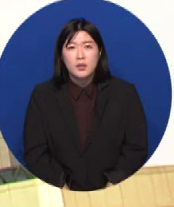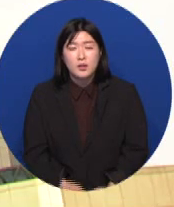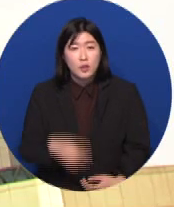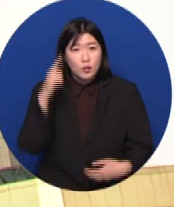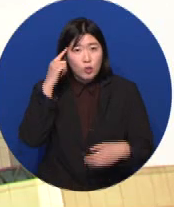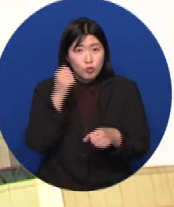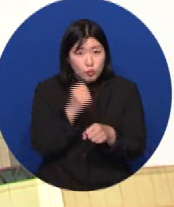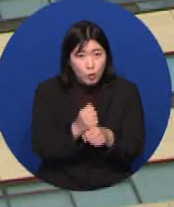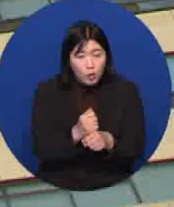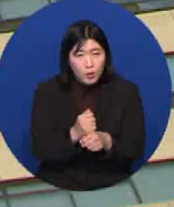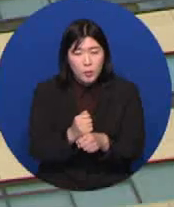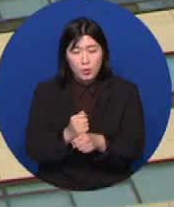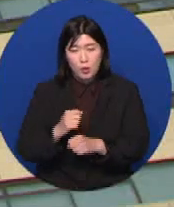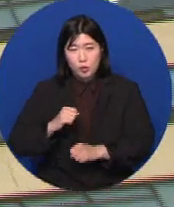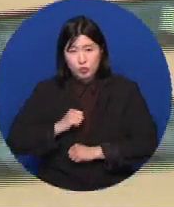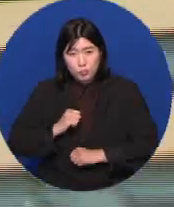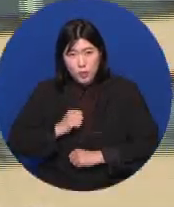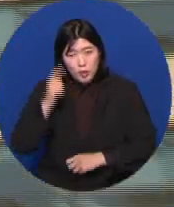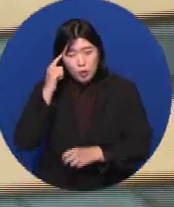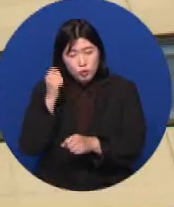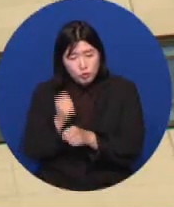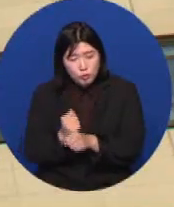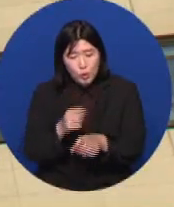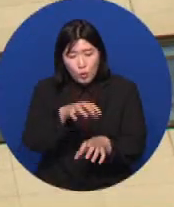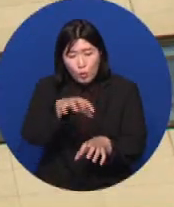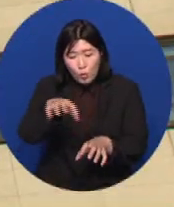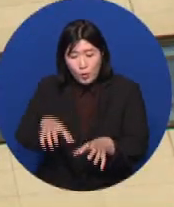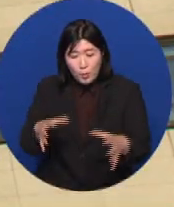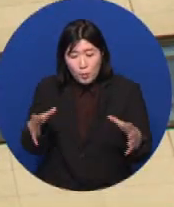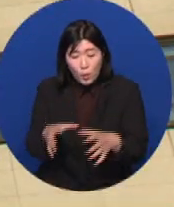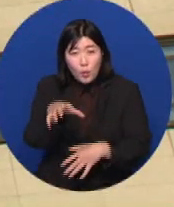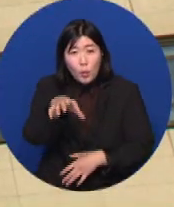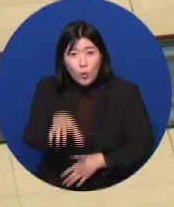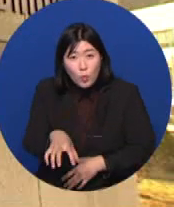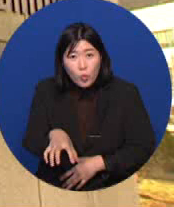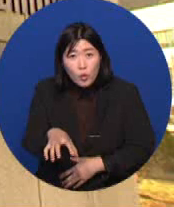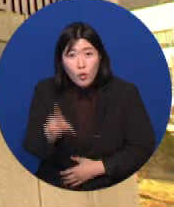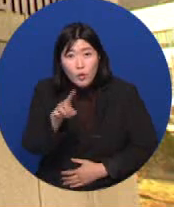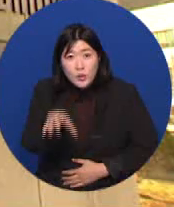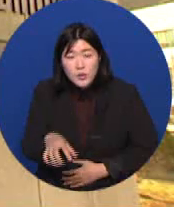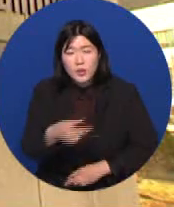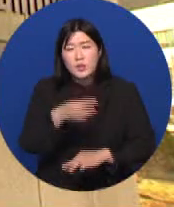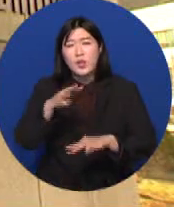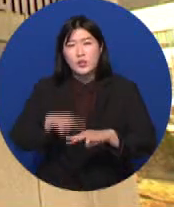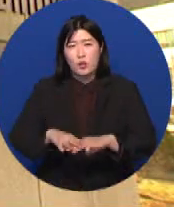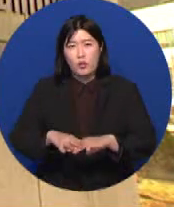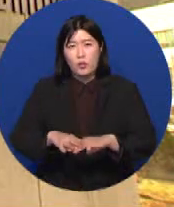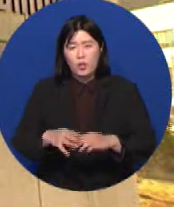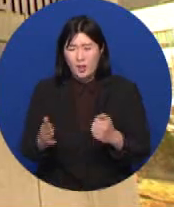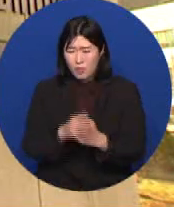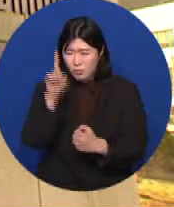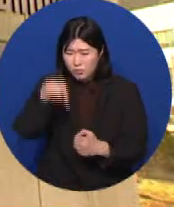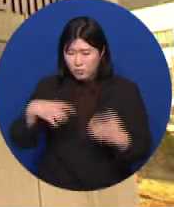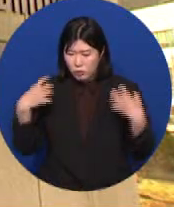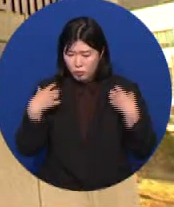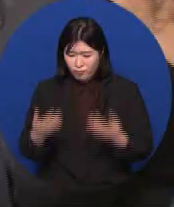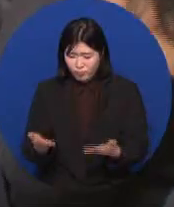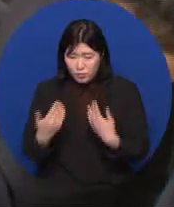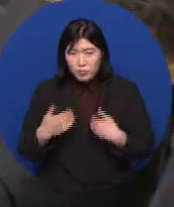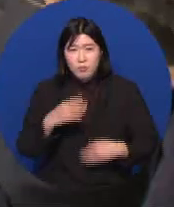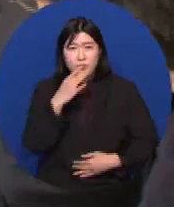한국항공우주연구원과 국방과학연구소 등 항공우주산업 관련 기관과 기업 40여 곳이 자리한 대전이 최적지라는 분석이 제기되는